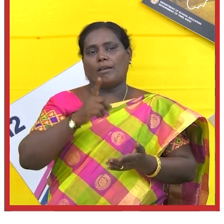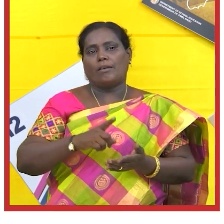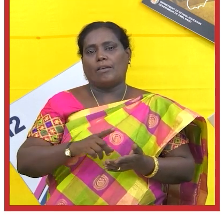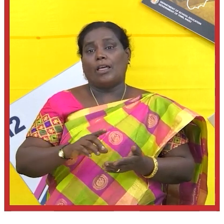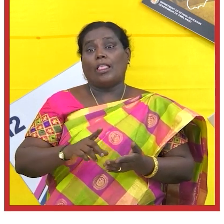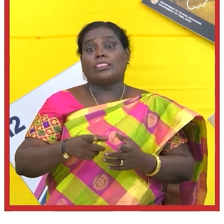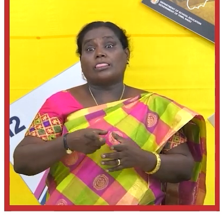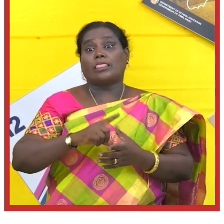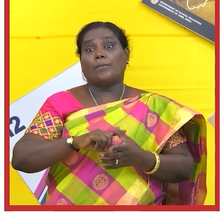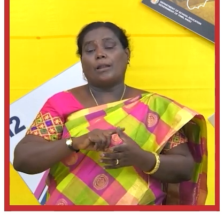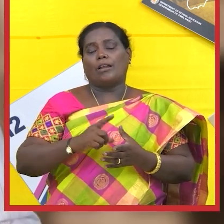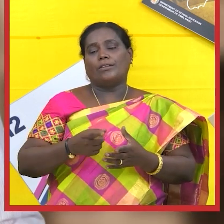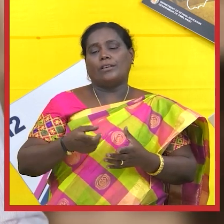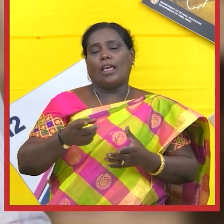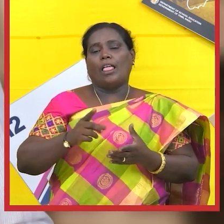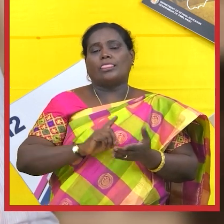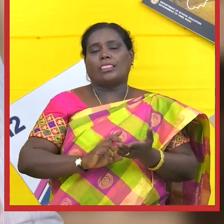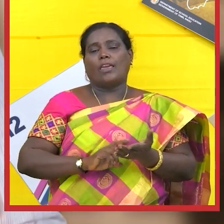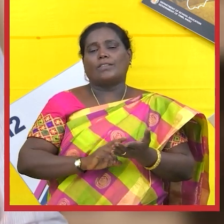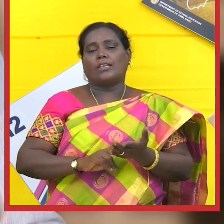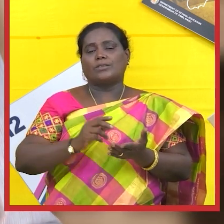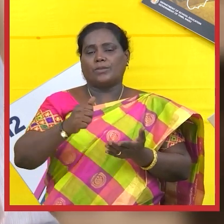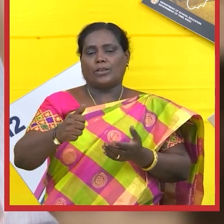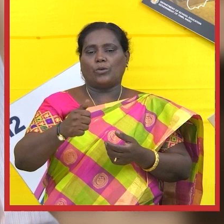தமிழ்நாடு தேவதாசிகள் ஒழிப்பு சட்டம் கொண்டு வரப்படுகிறது.